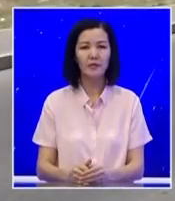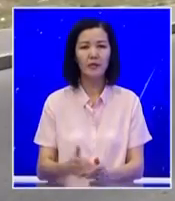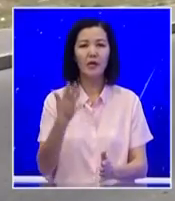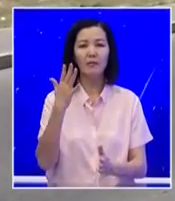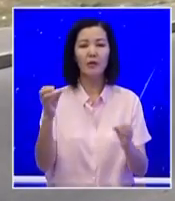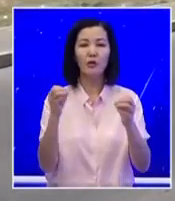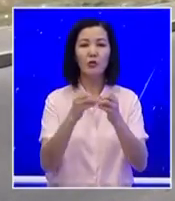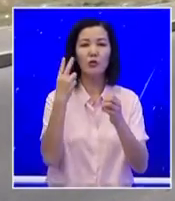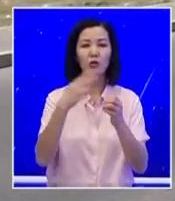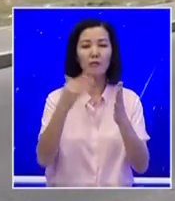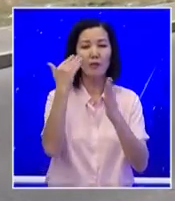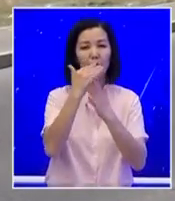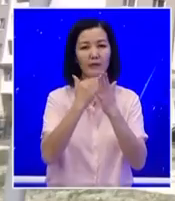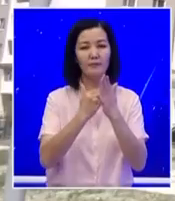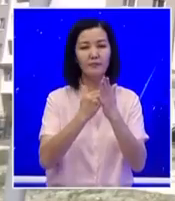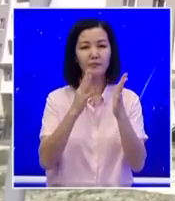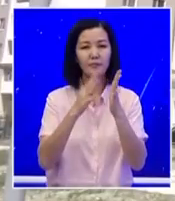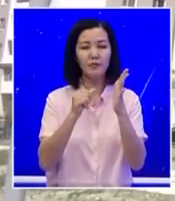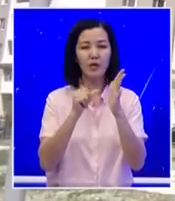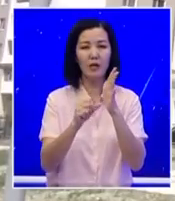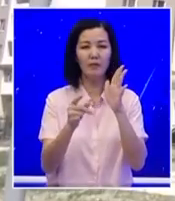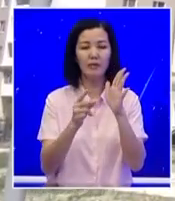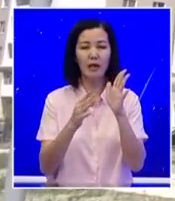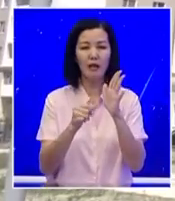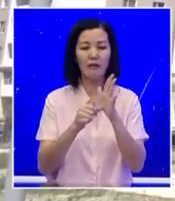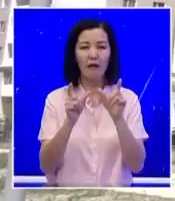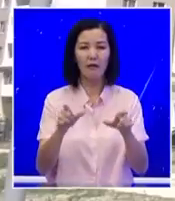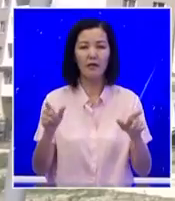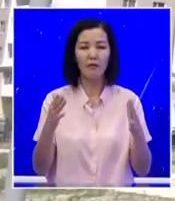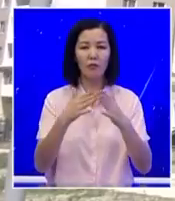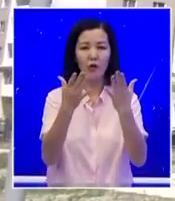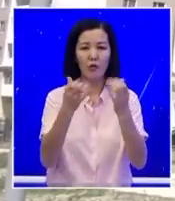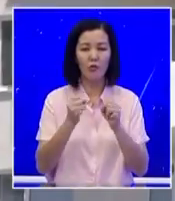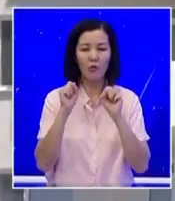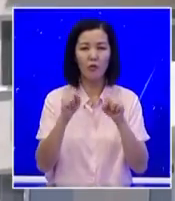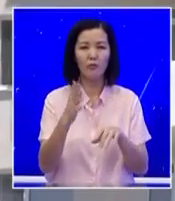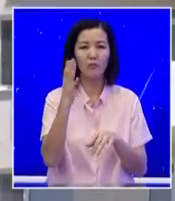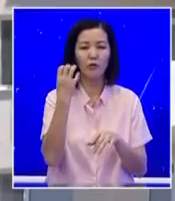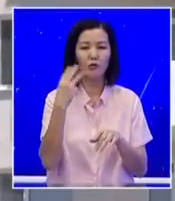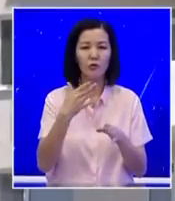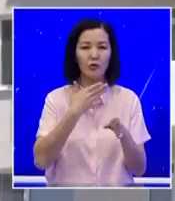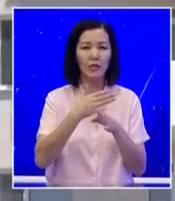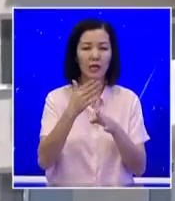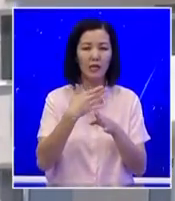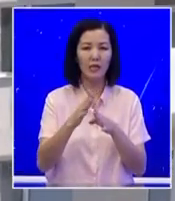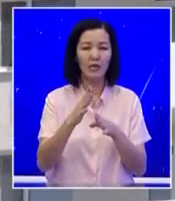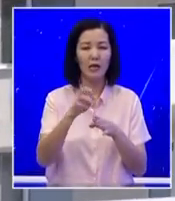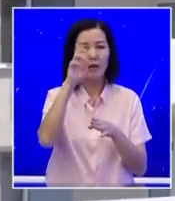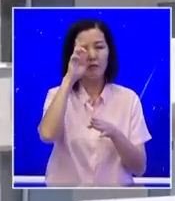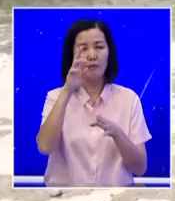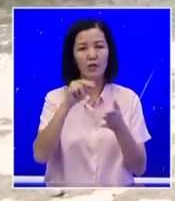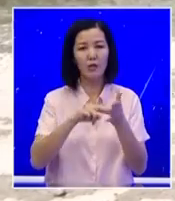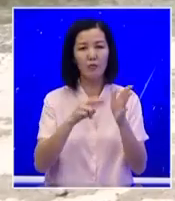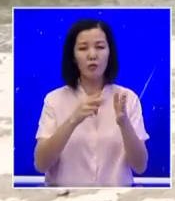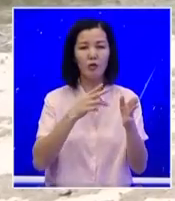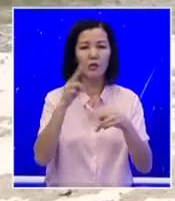5-10-20 бағдарламасымен 766 тұрғынның үй алуға мүмкіндігі бар. Оның 530-ы кредиттік. Мемлекеттік бюджеттен салынған